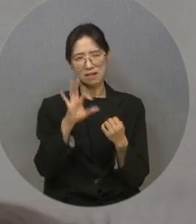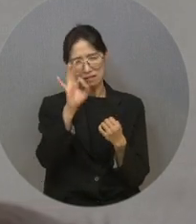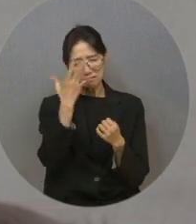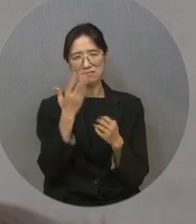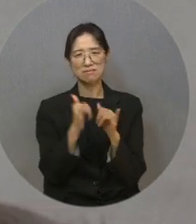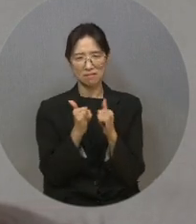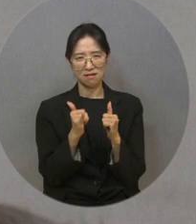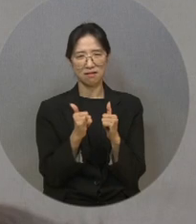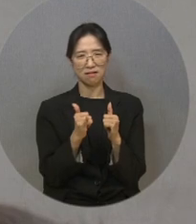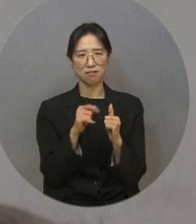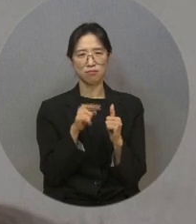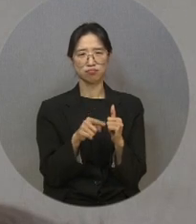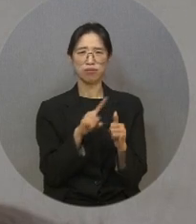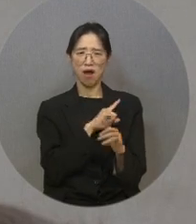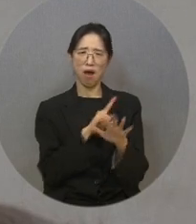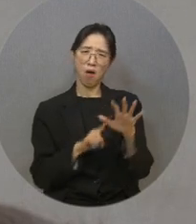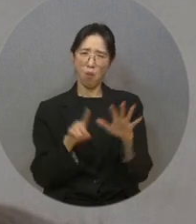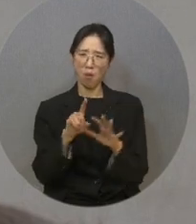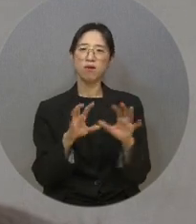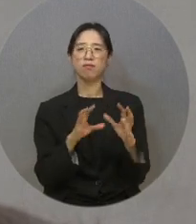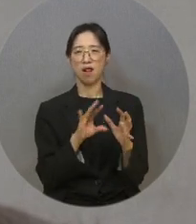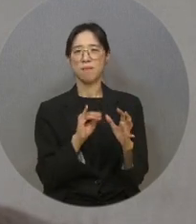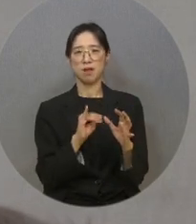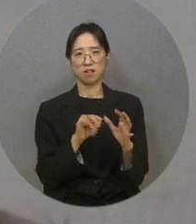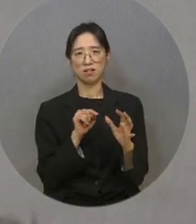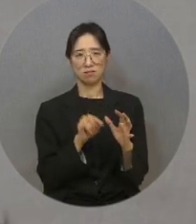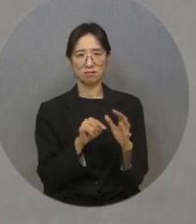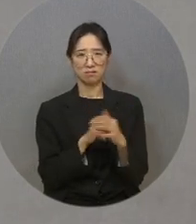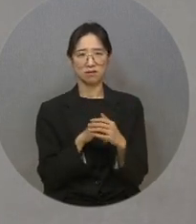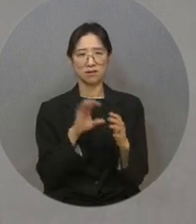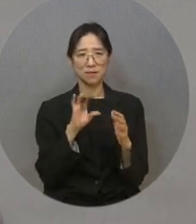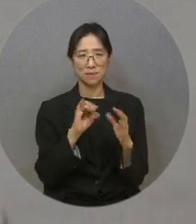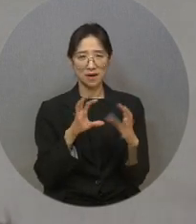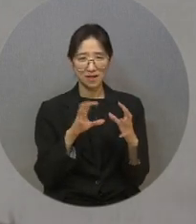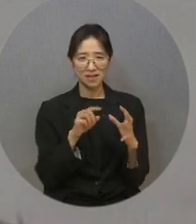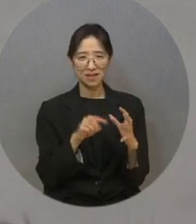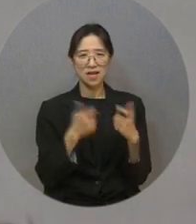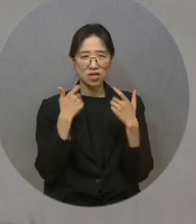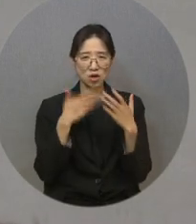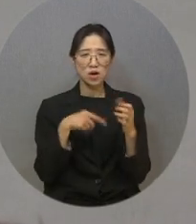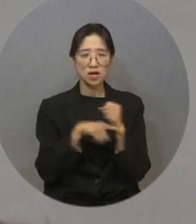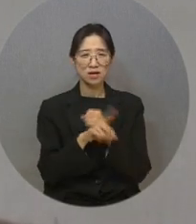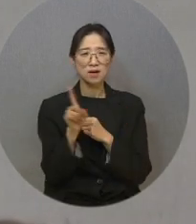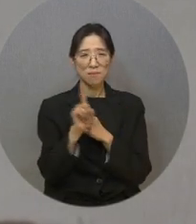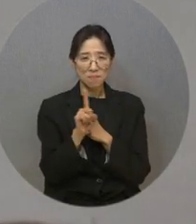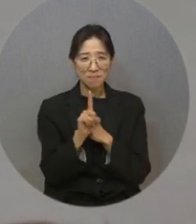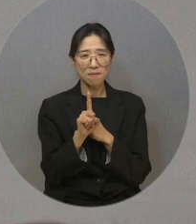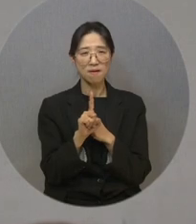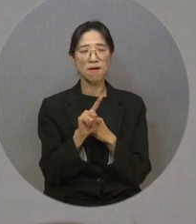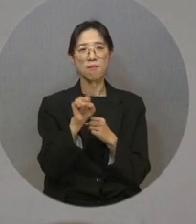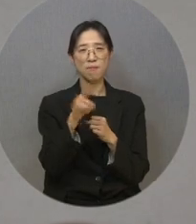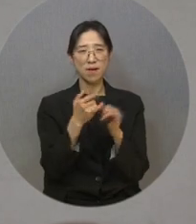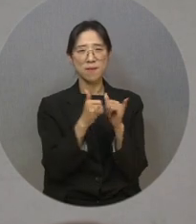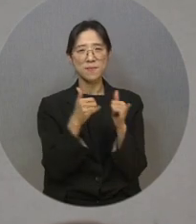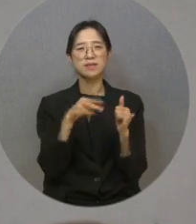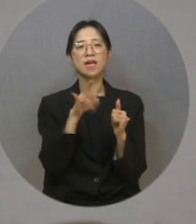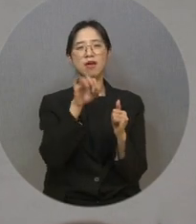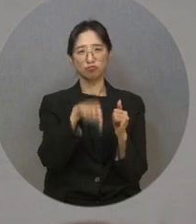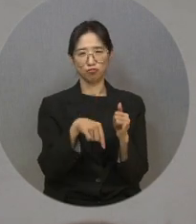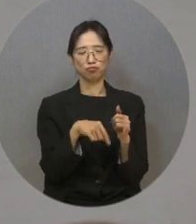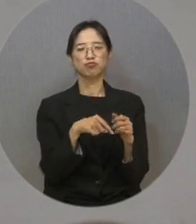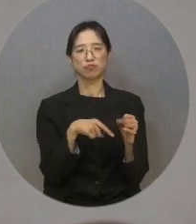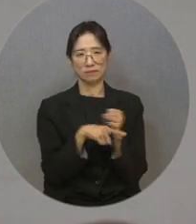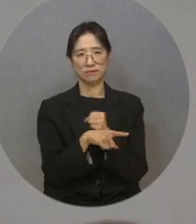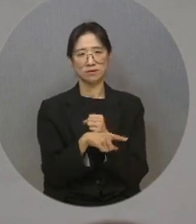만든 백제는 그 당시 가장 선진국입니다. 백제는 백제를 정확하게 의미를 표현하다 보면 100명의